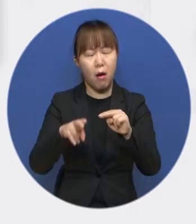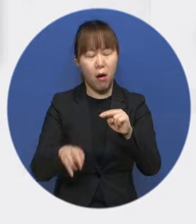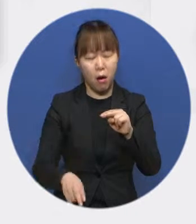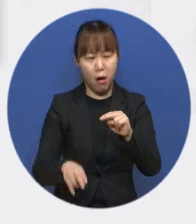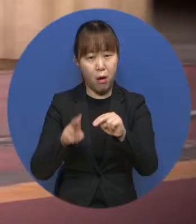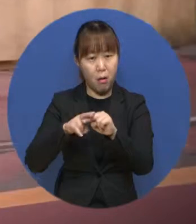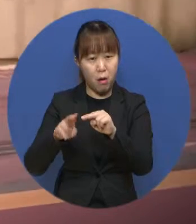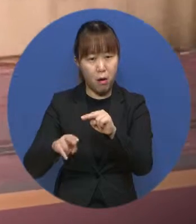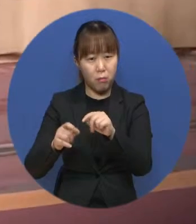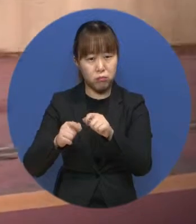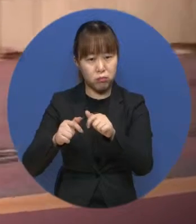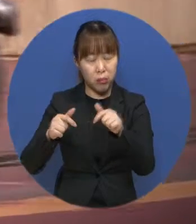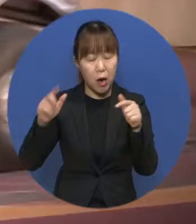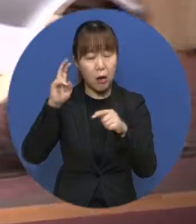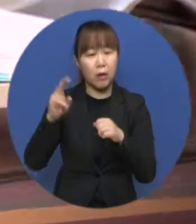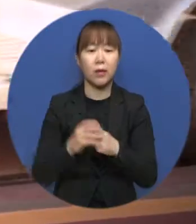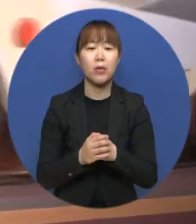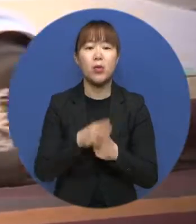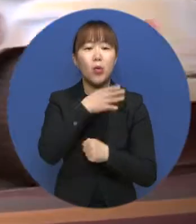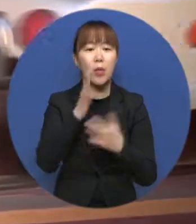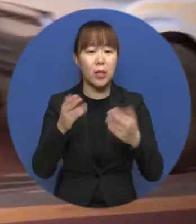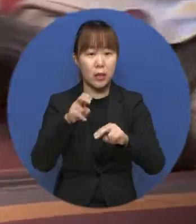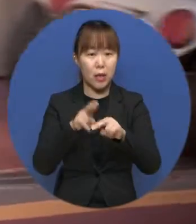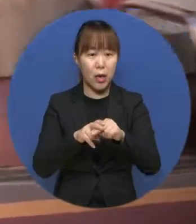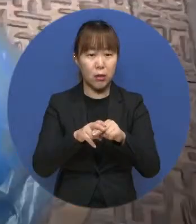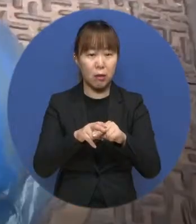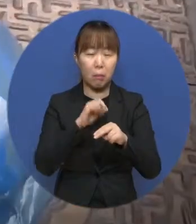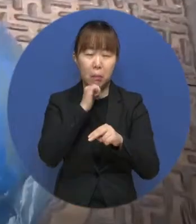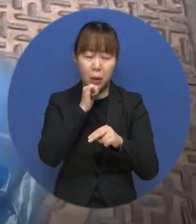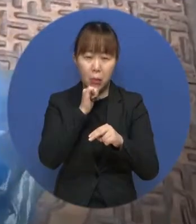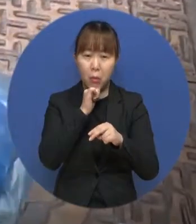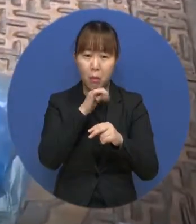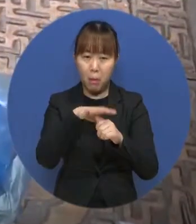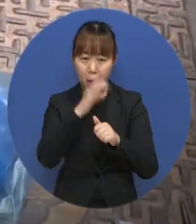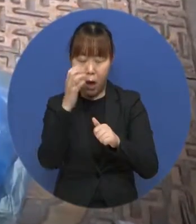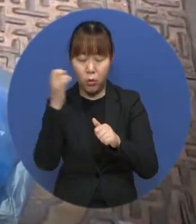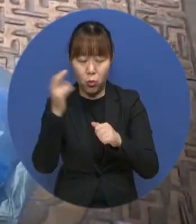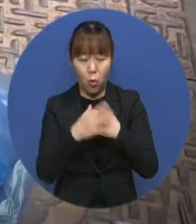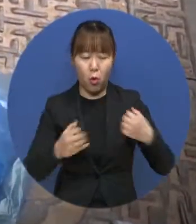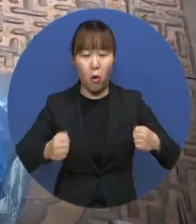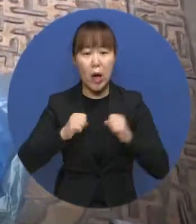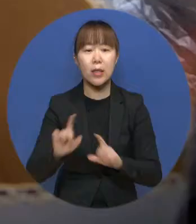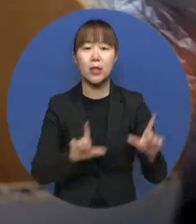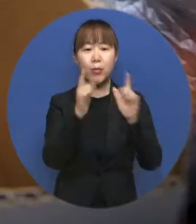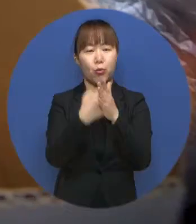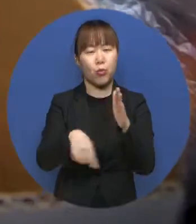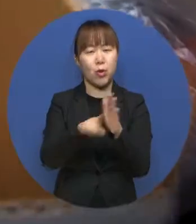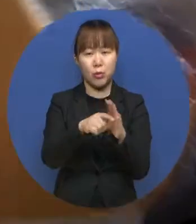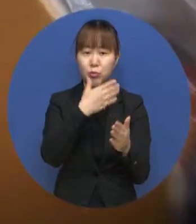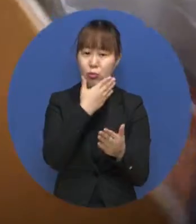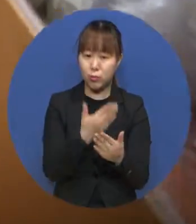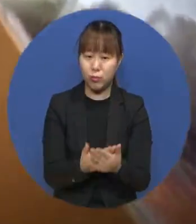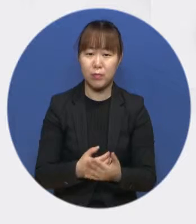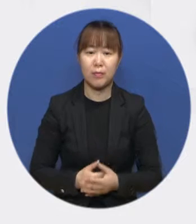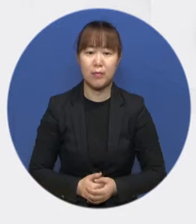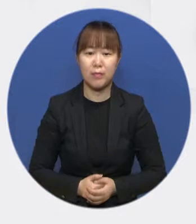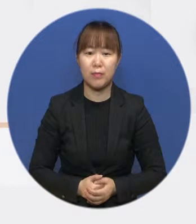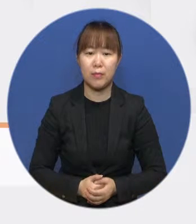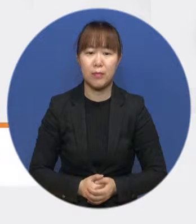때문입니다 노인 일자리는 빈곤 탈출 만이 아니라 건강한 삶을 위해서도 중요합니다